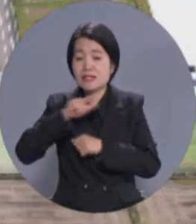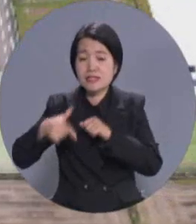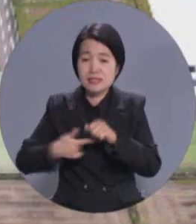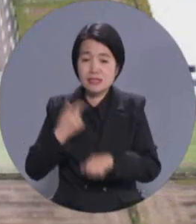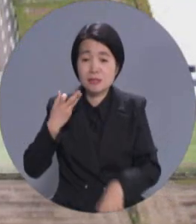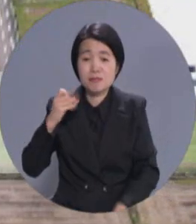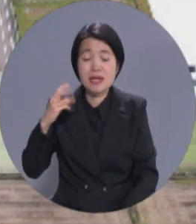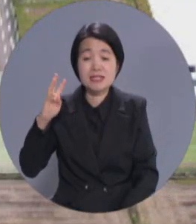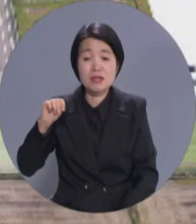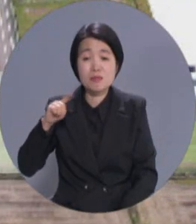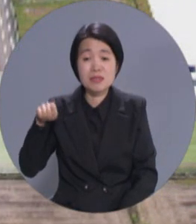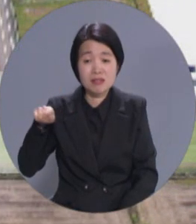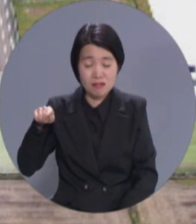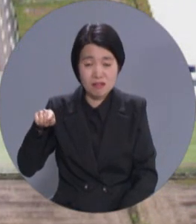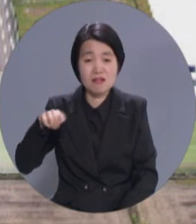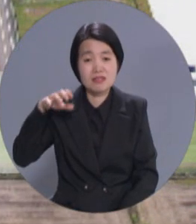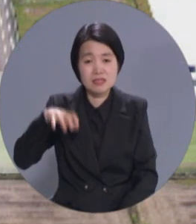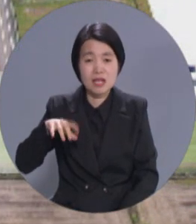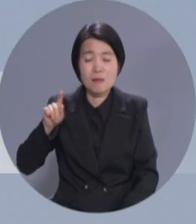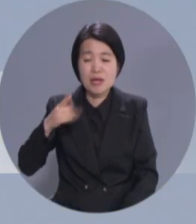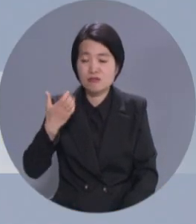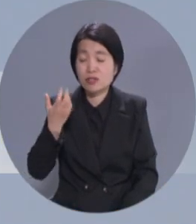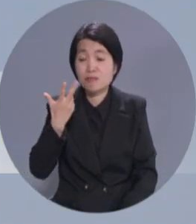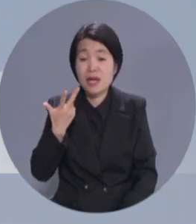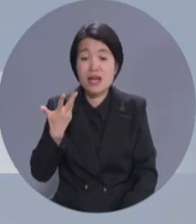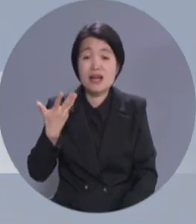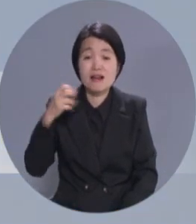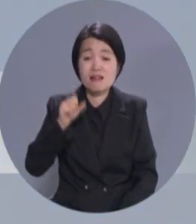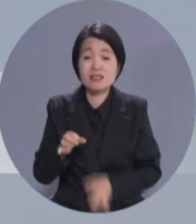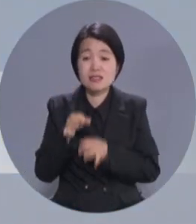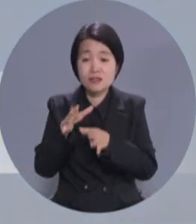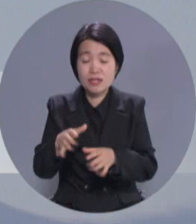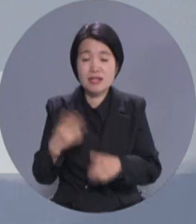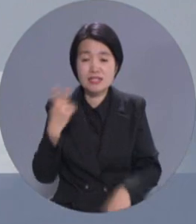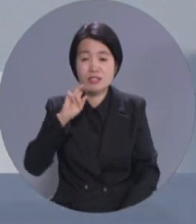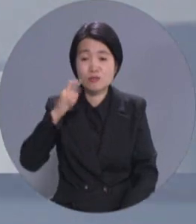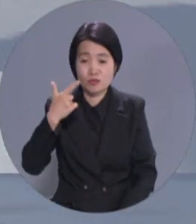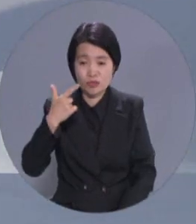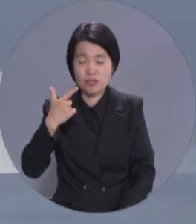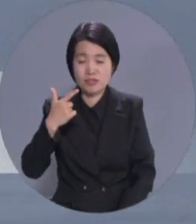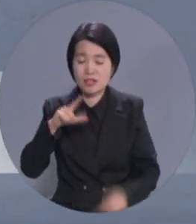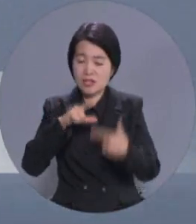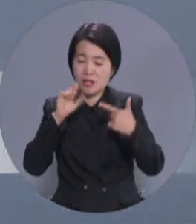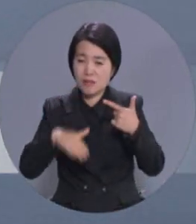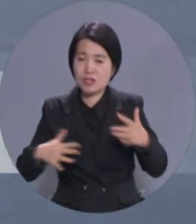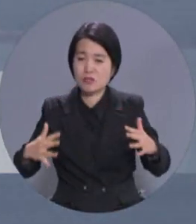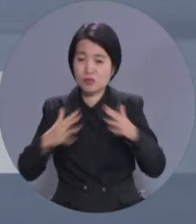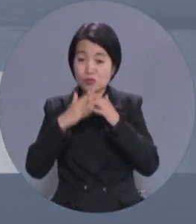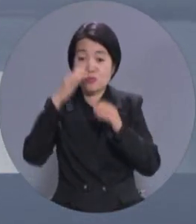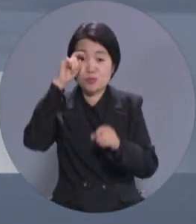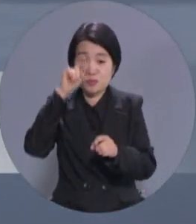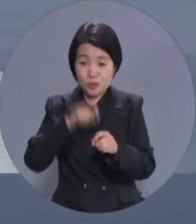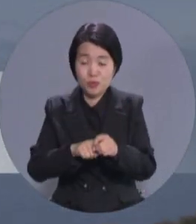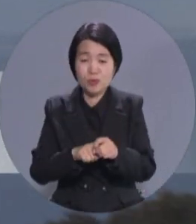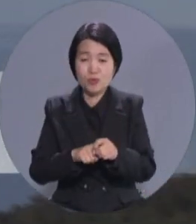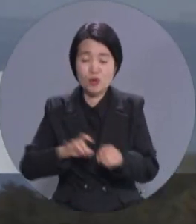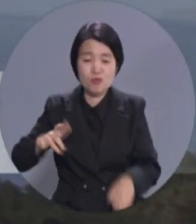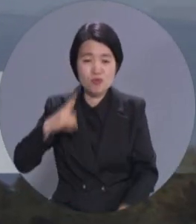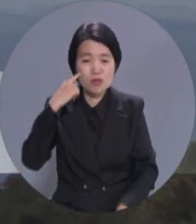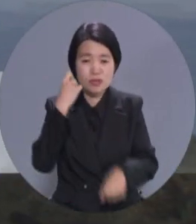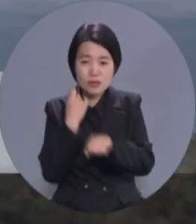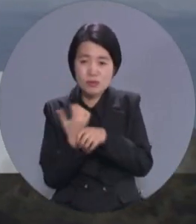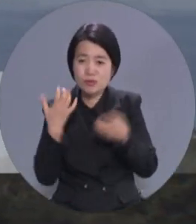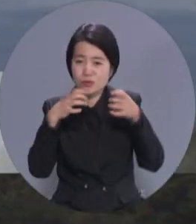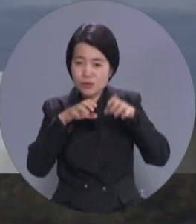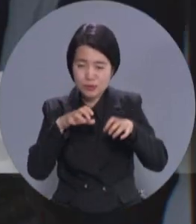7,000여 제미 부지에 198억 원의 사업비를 들여 2026년 하반기 준공을 목표로 드론 연구와